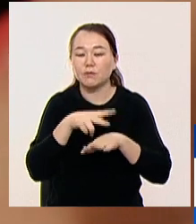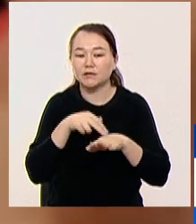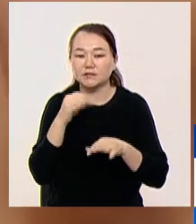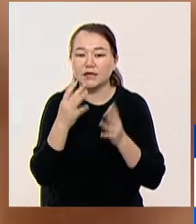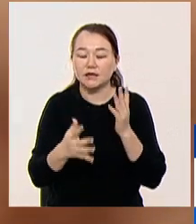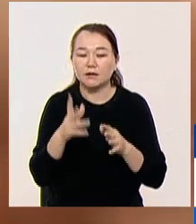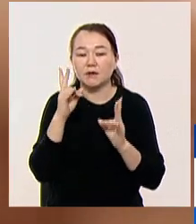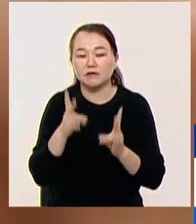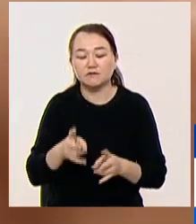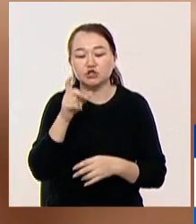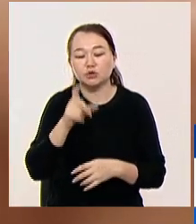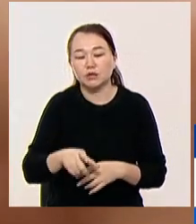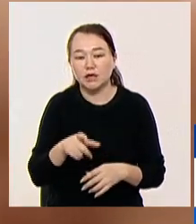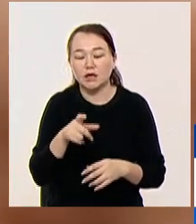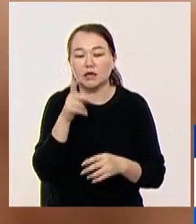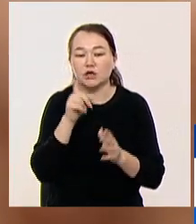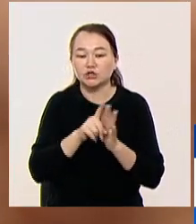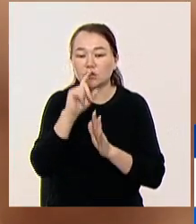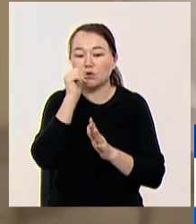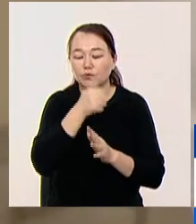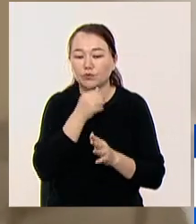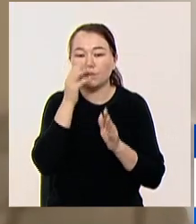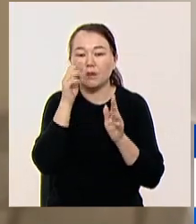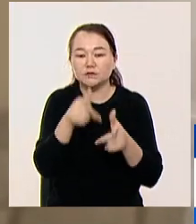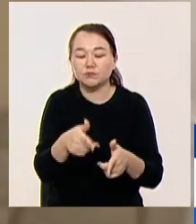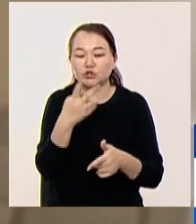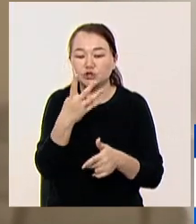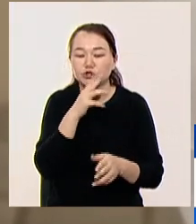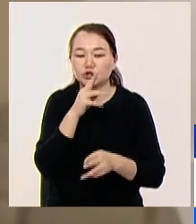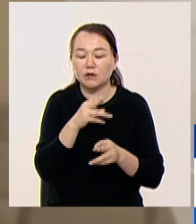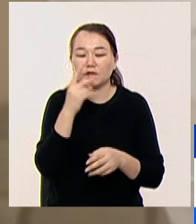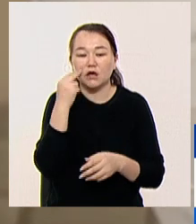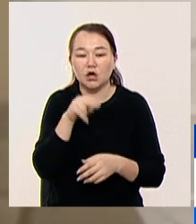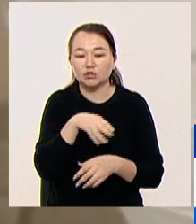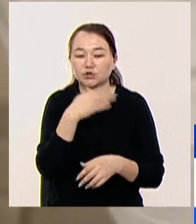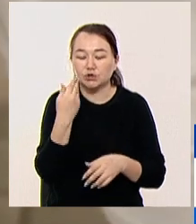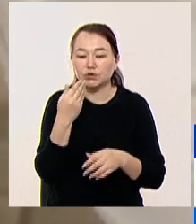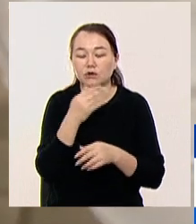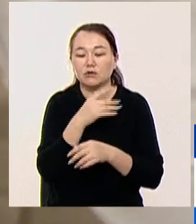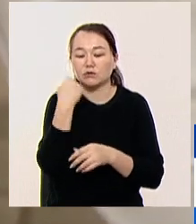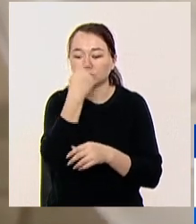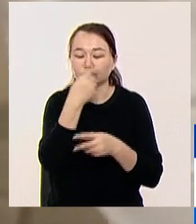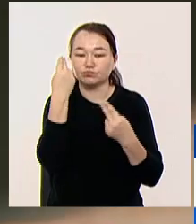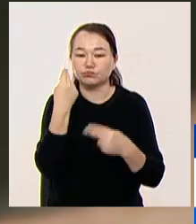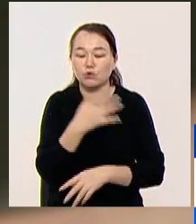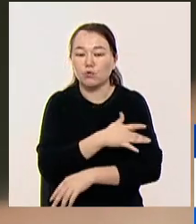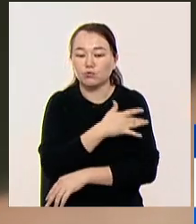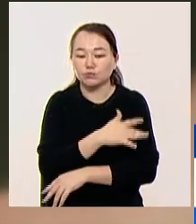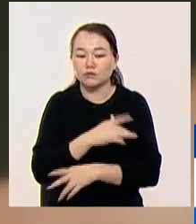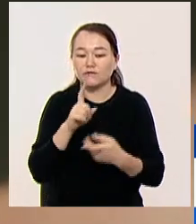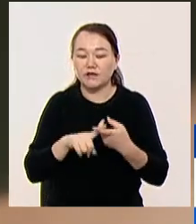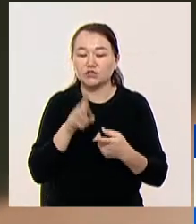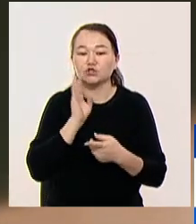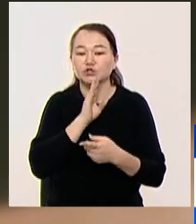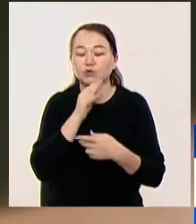или пострадавших клиентов. С начала года в департамент поступило 4 жалобы на некачественное оказание косметологических услуг. Женщины